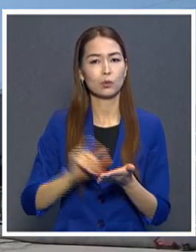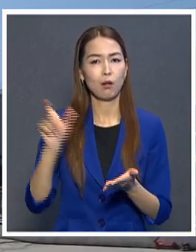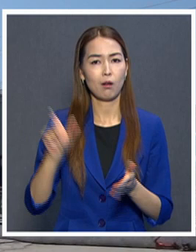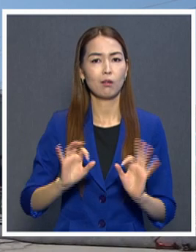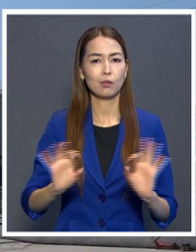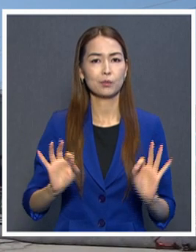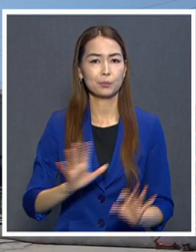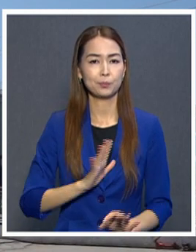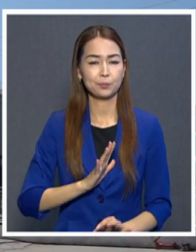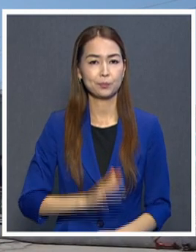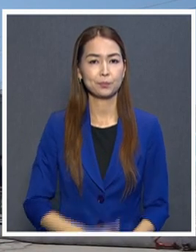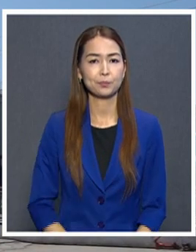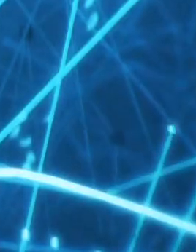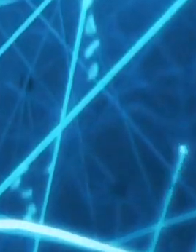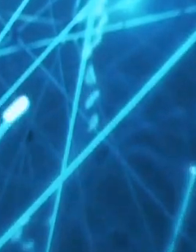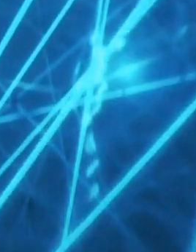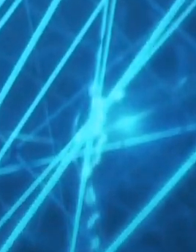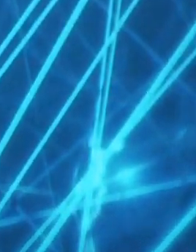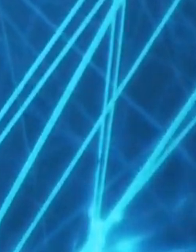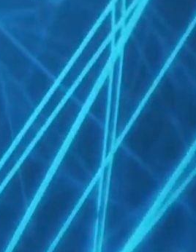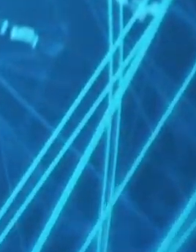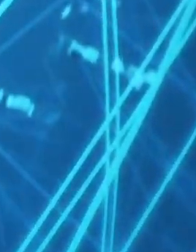Қазақстан ұлттық телеарнасы.